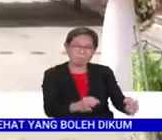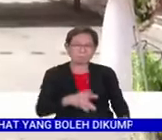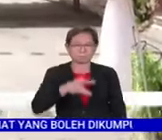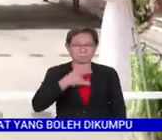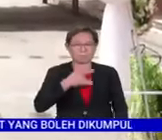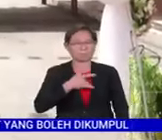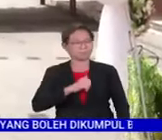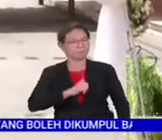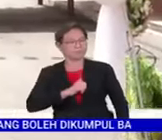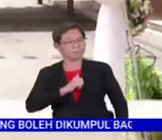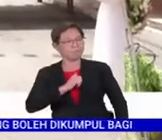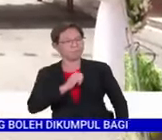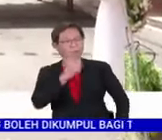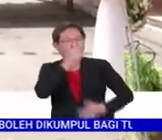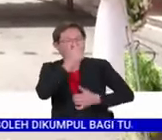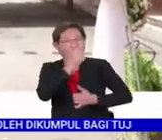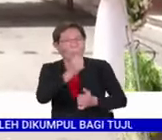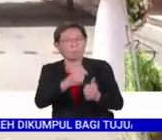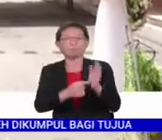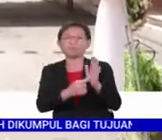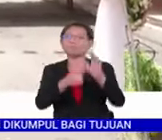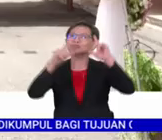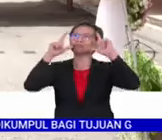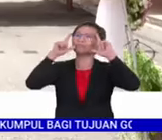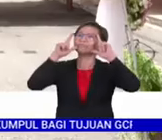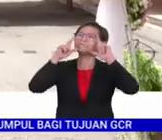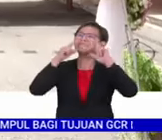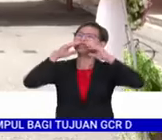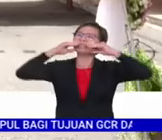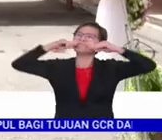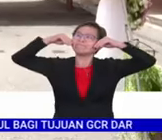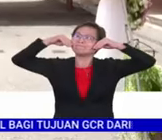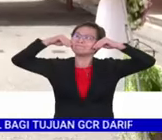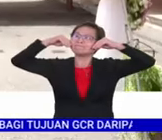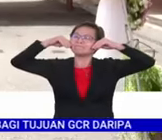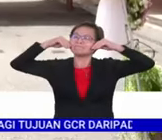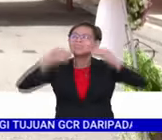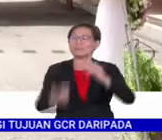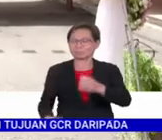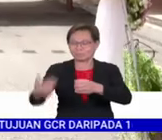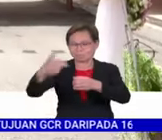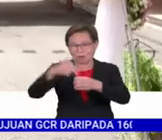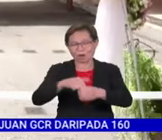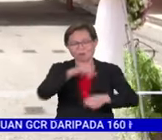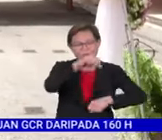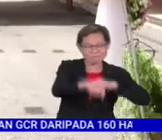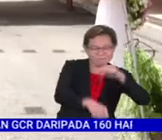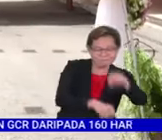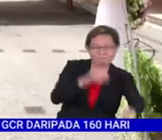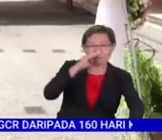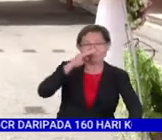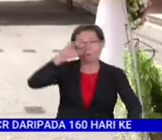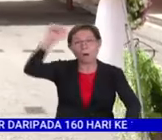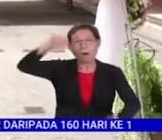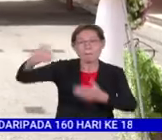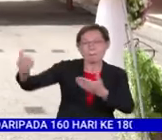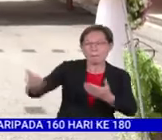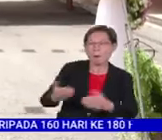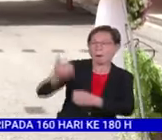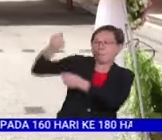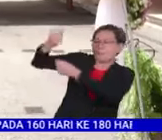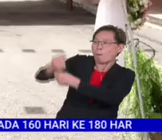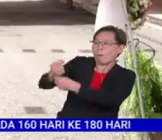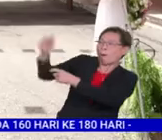Perasaan bangga dan teruja jelas terpancar di wajah pelajar yang menyertai Kayuhan Merdeka sambil membawa bendera